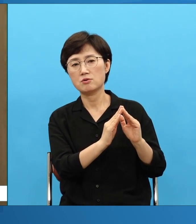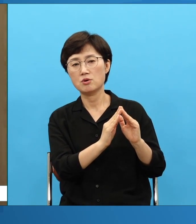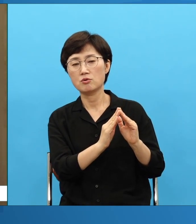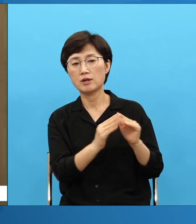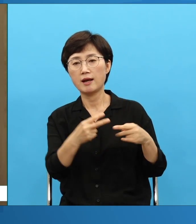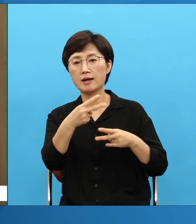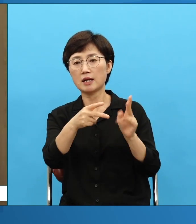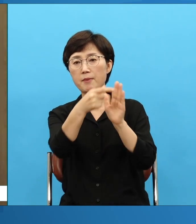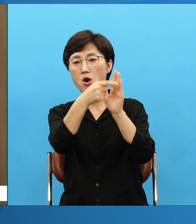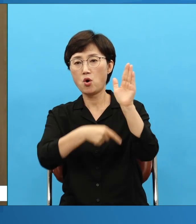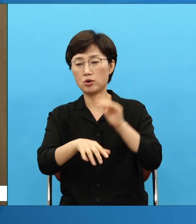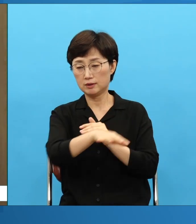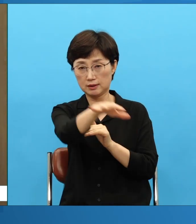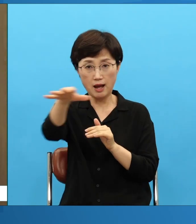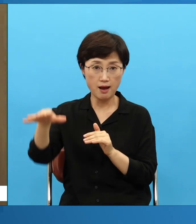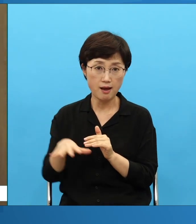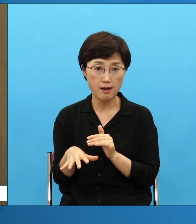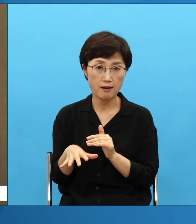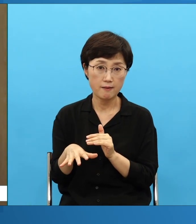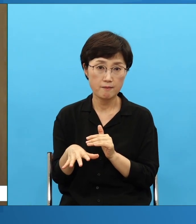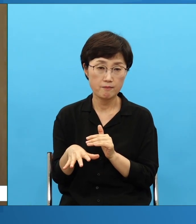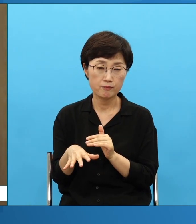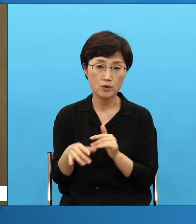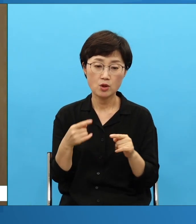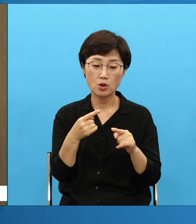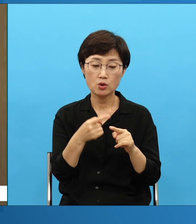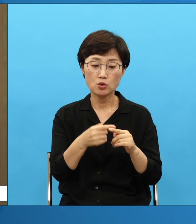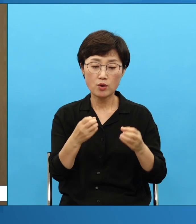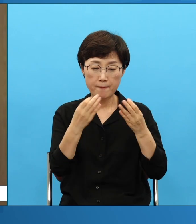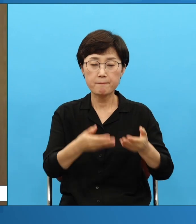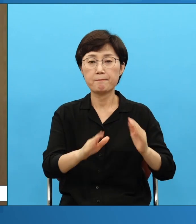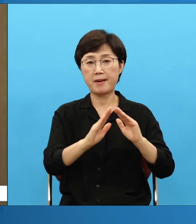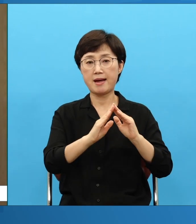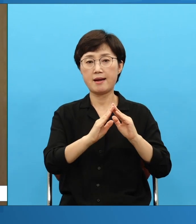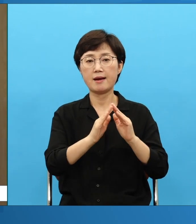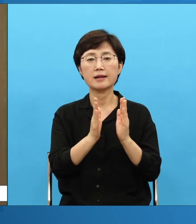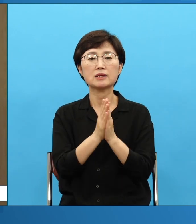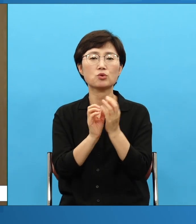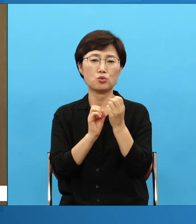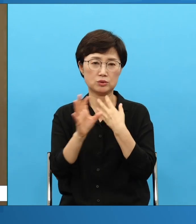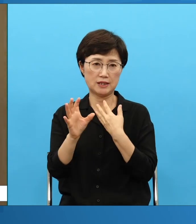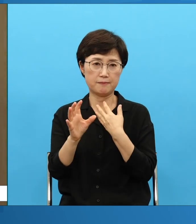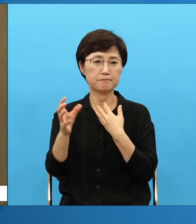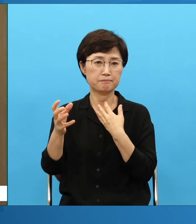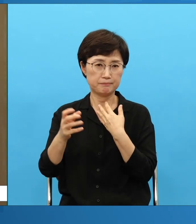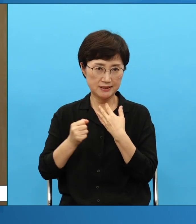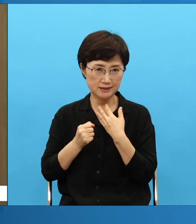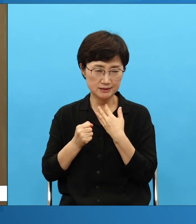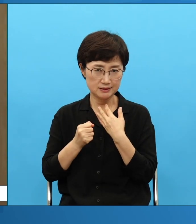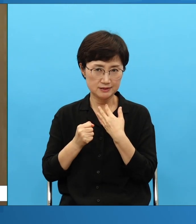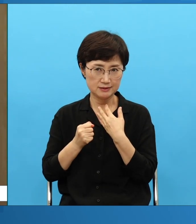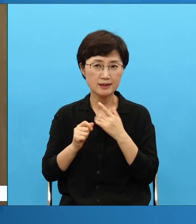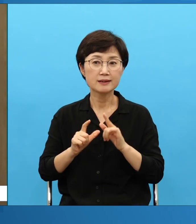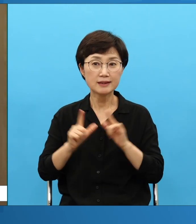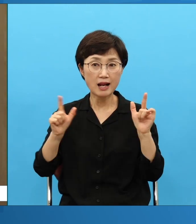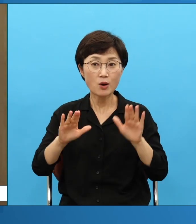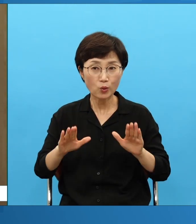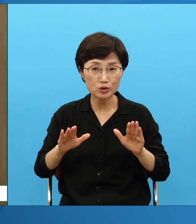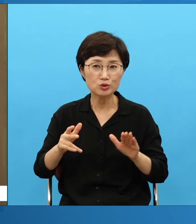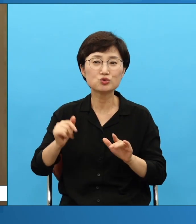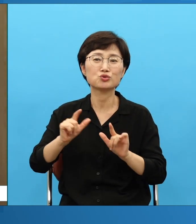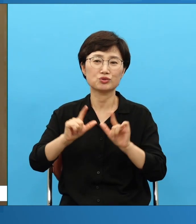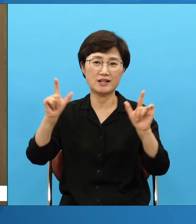우리 협회 산하 모든 교회가 응답을 받는 이런 포인트를 정확하게 잡는